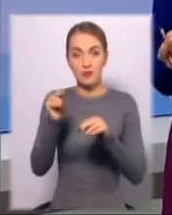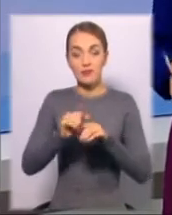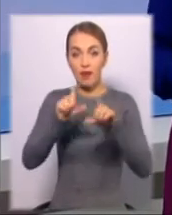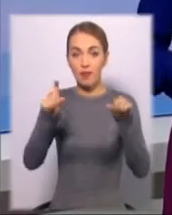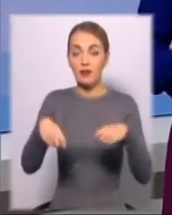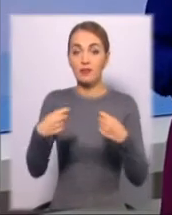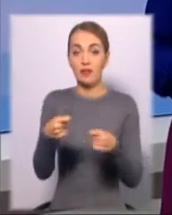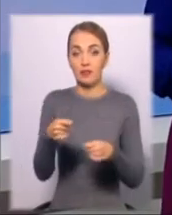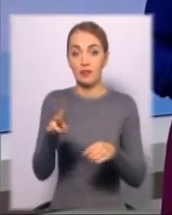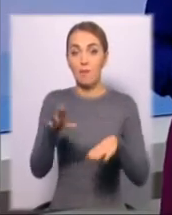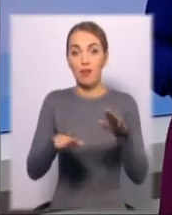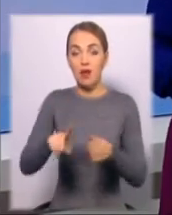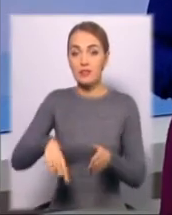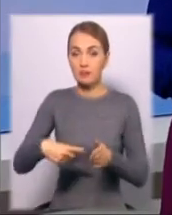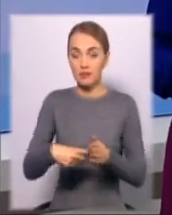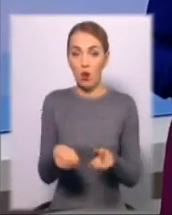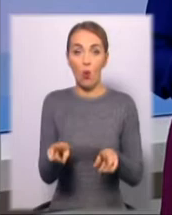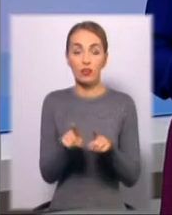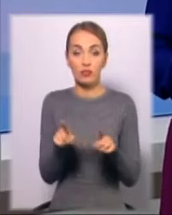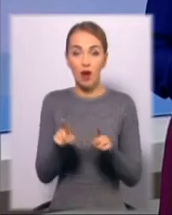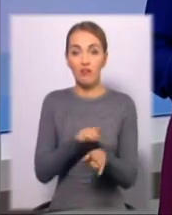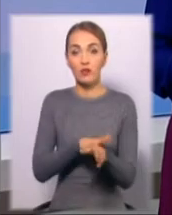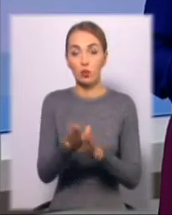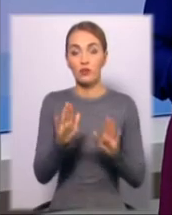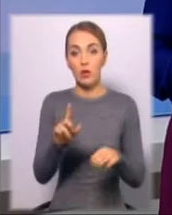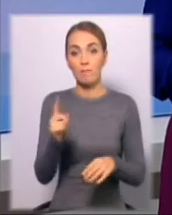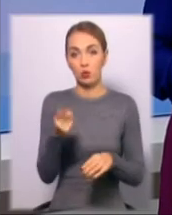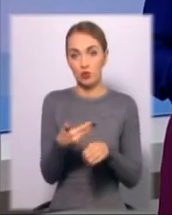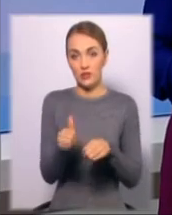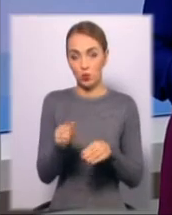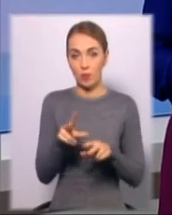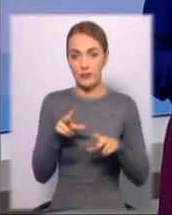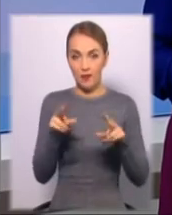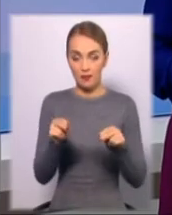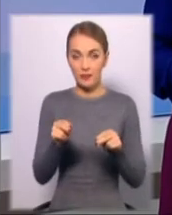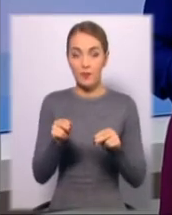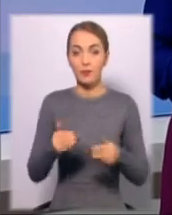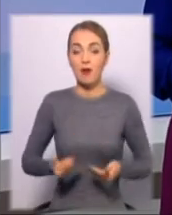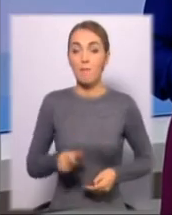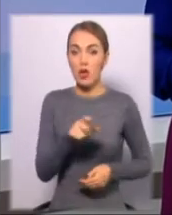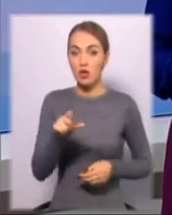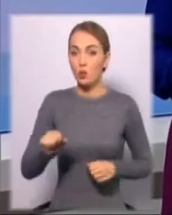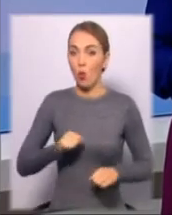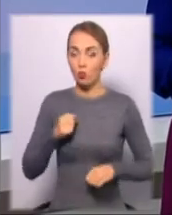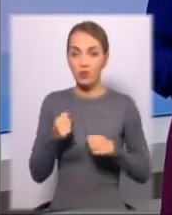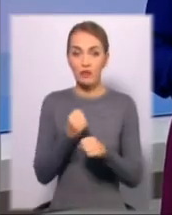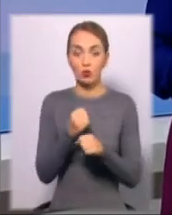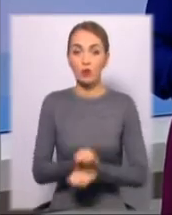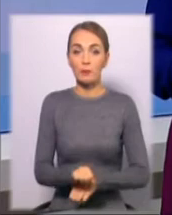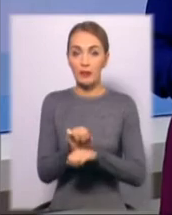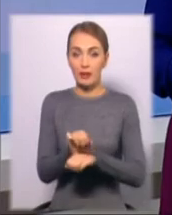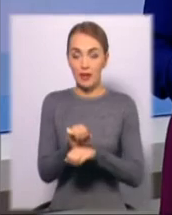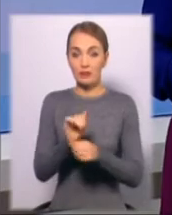передати його на баланс міста, однак виконав лише першу частину обіцянки. Мешканці обурюються і влаштовують пікети.